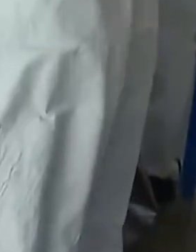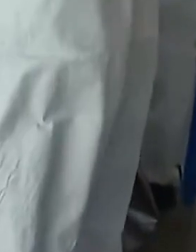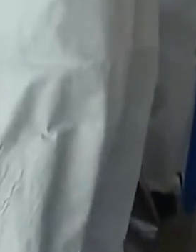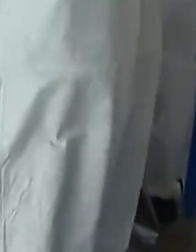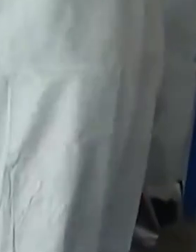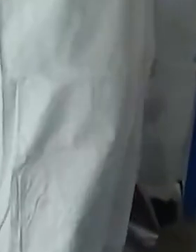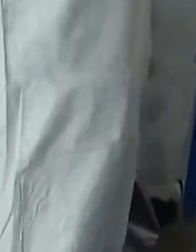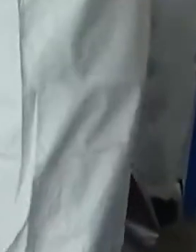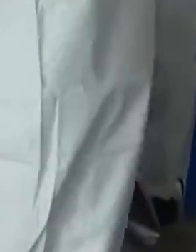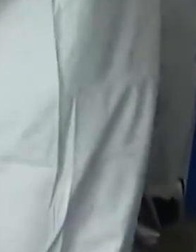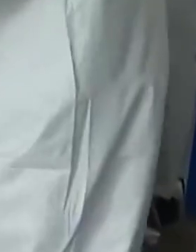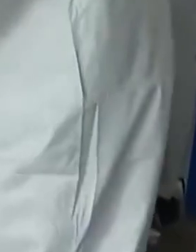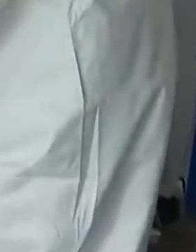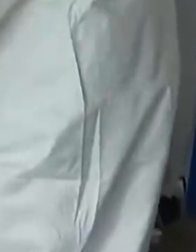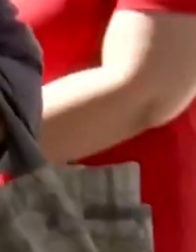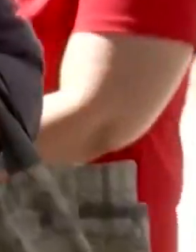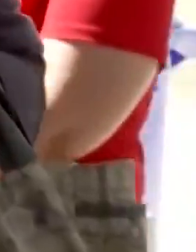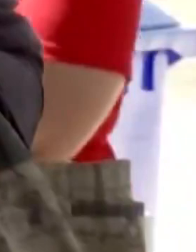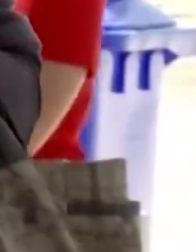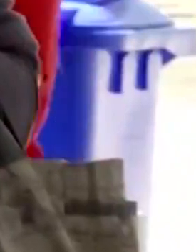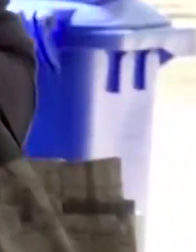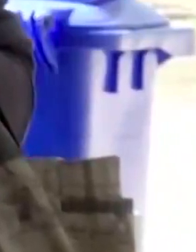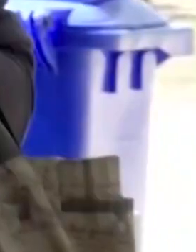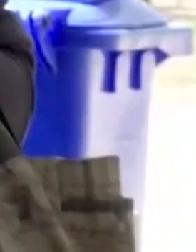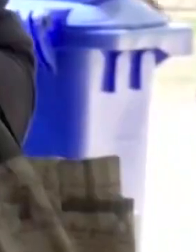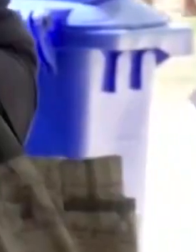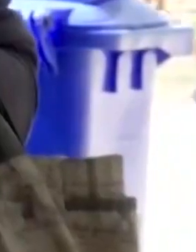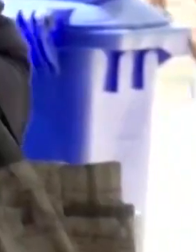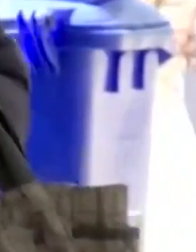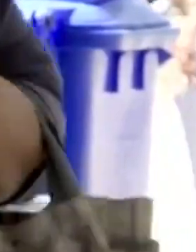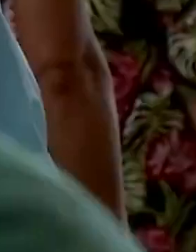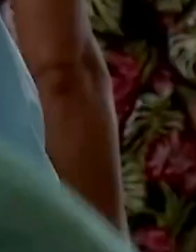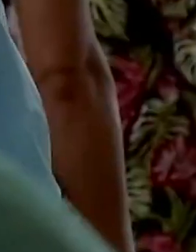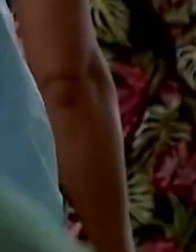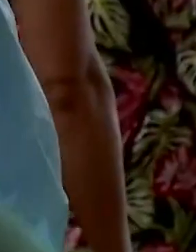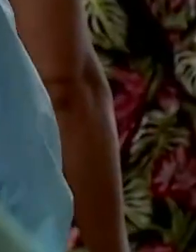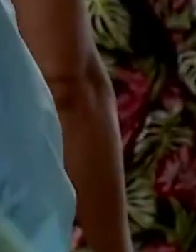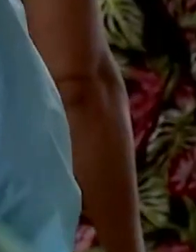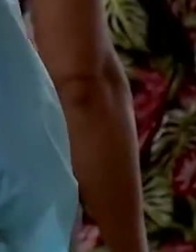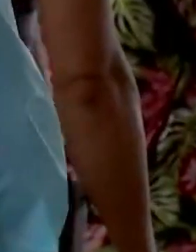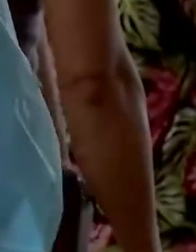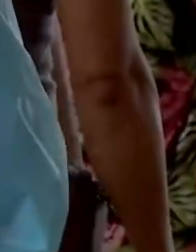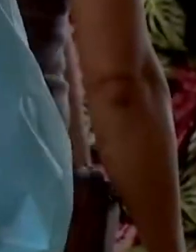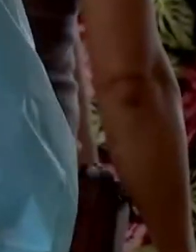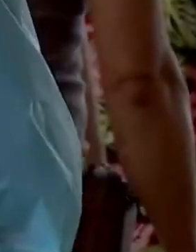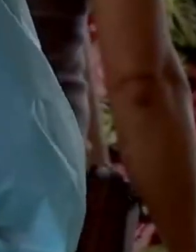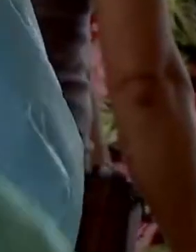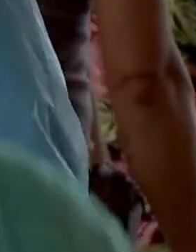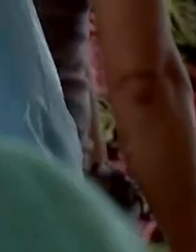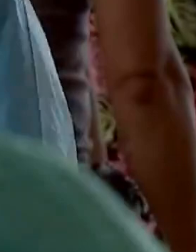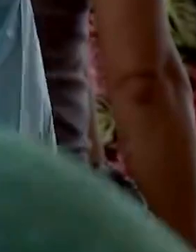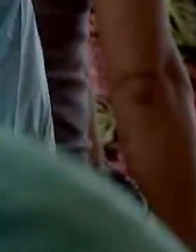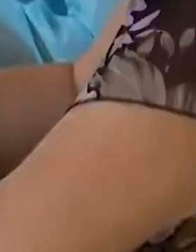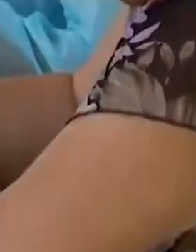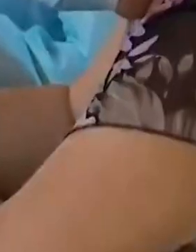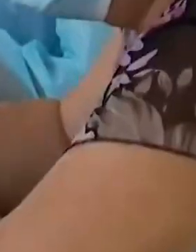ขอบคุณทุกทุกคน ที่ต้องเทใจและกาย รวมแรงประเชิญภัยไม่นึกว